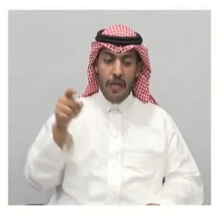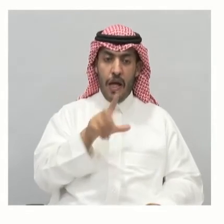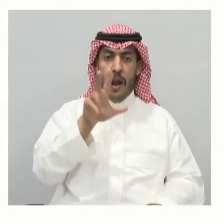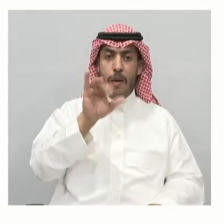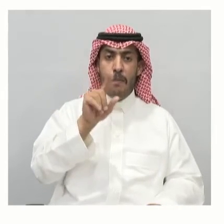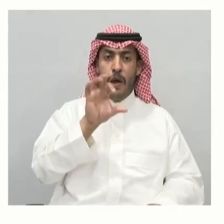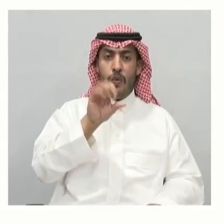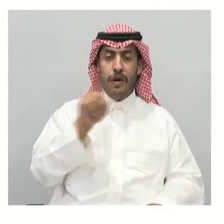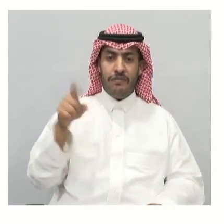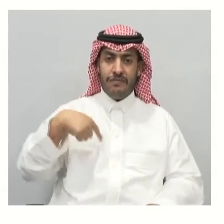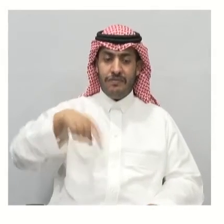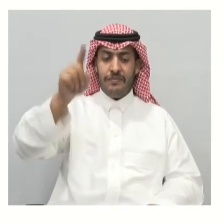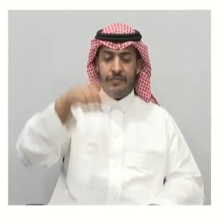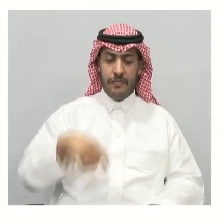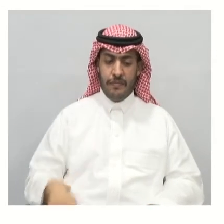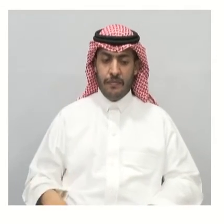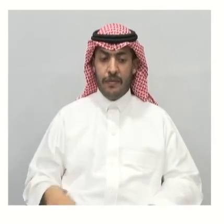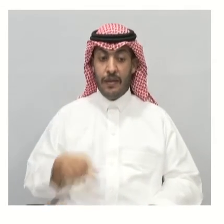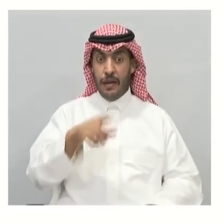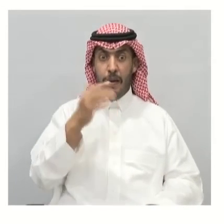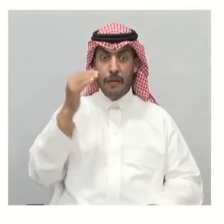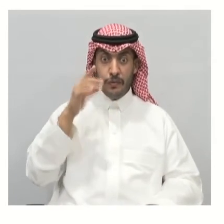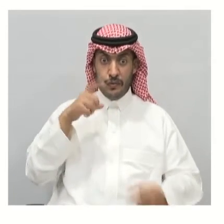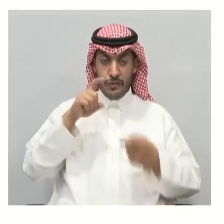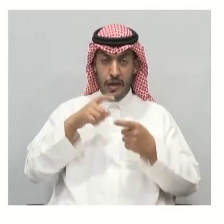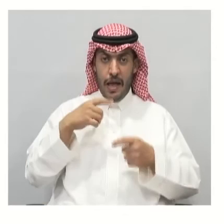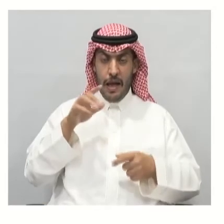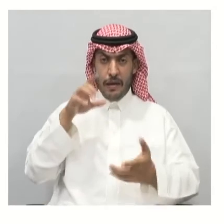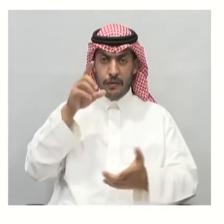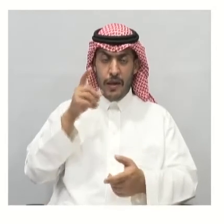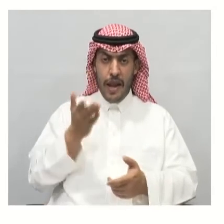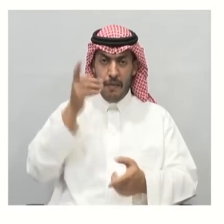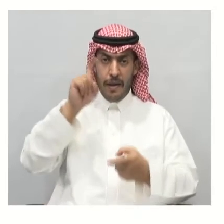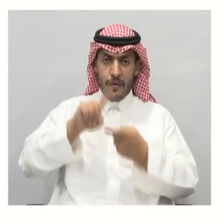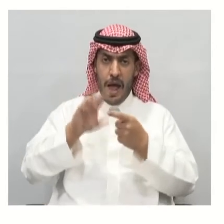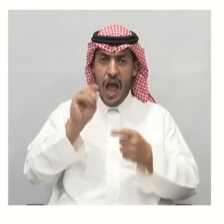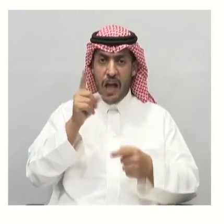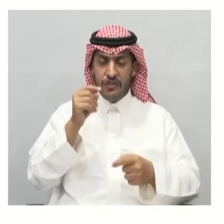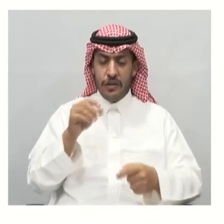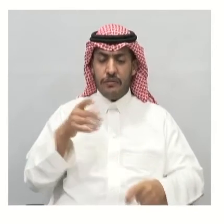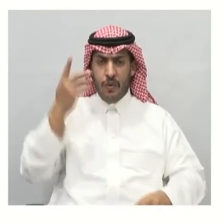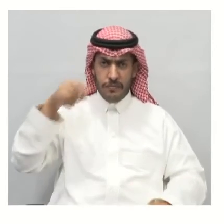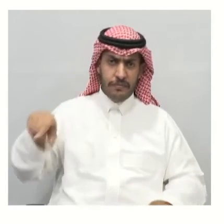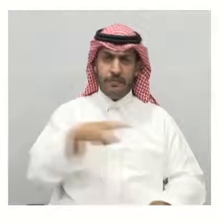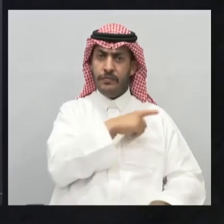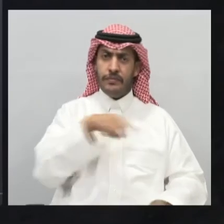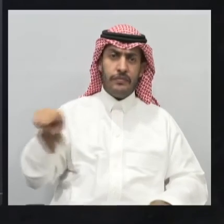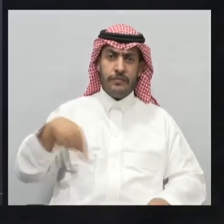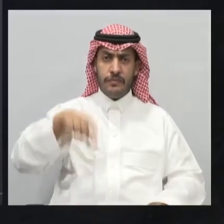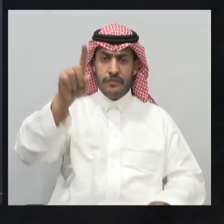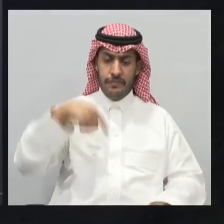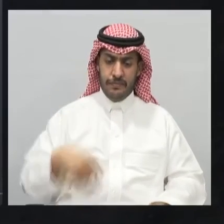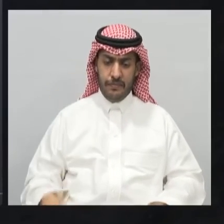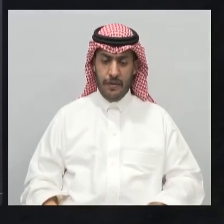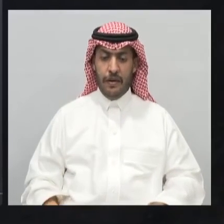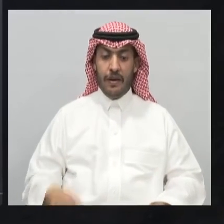المروه من هنا كانت تهرول السيده هاجر بين الصفا والمروى وهنا